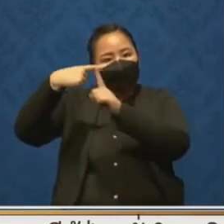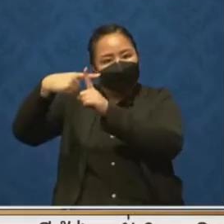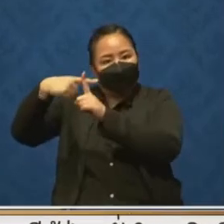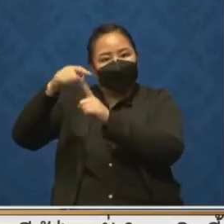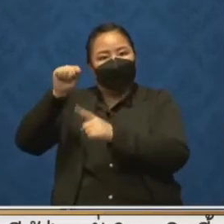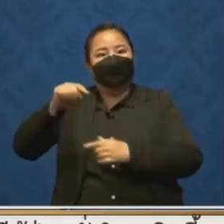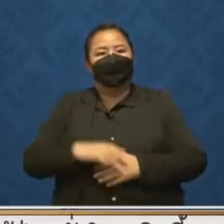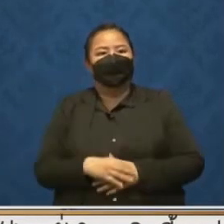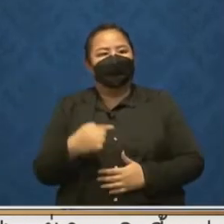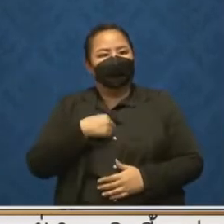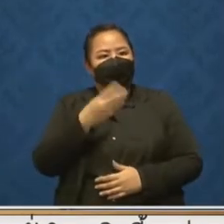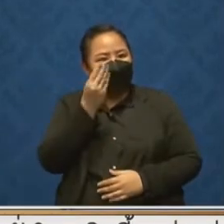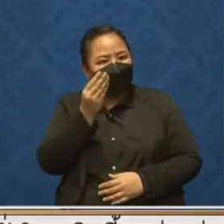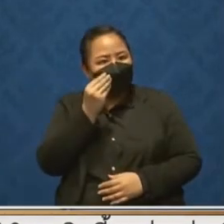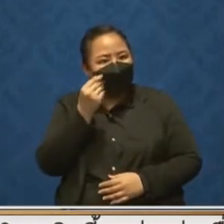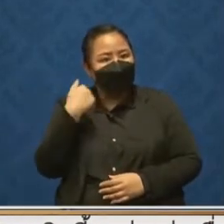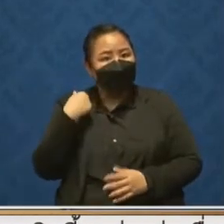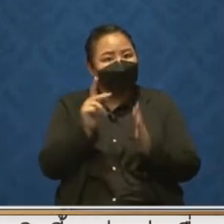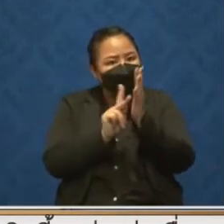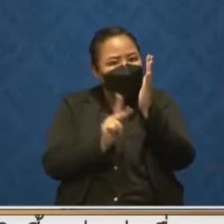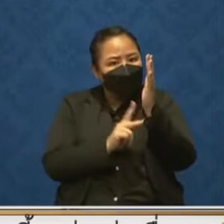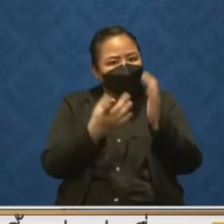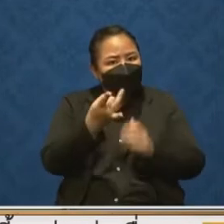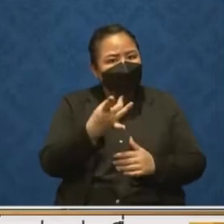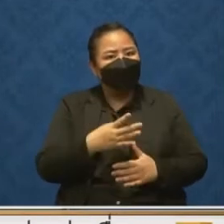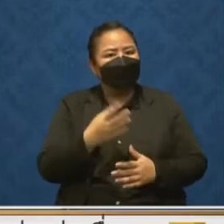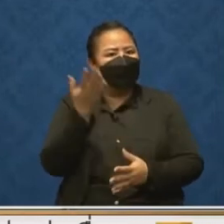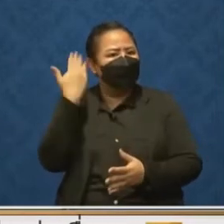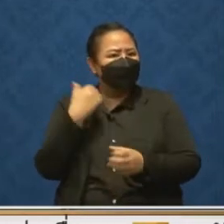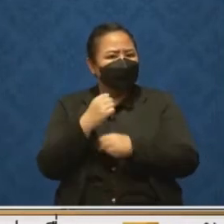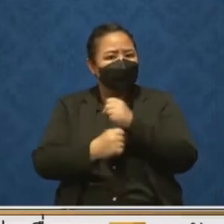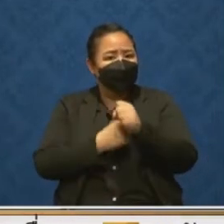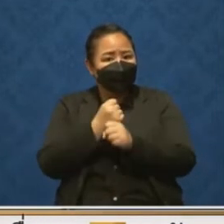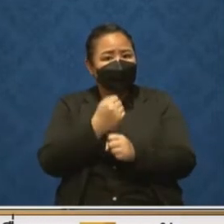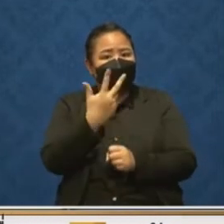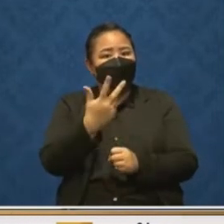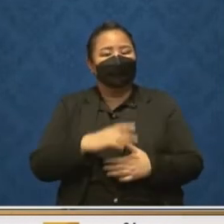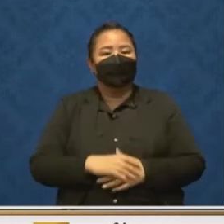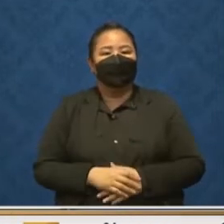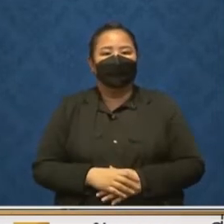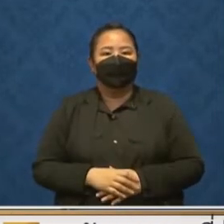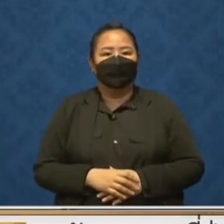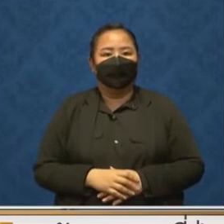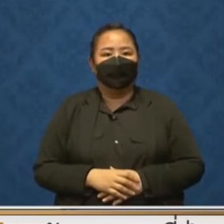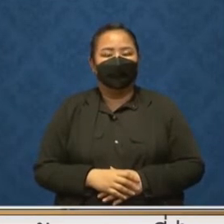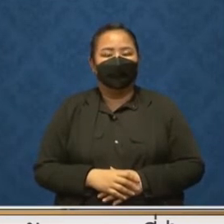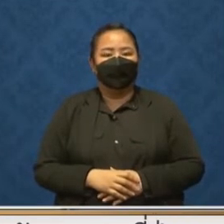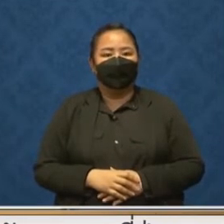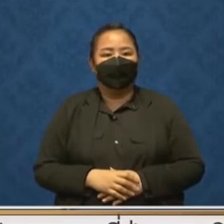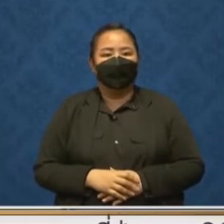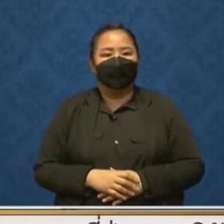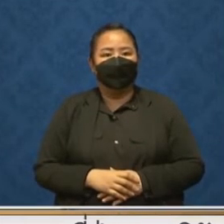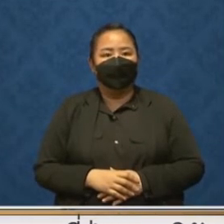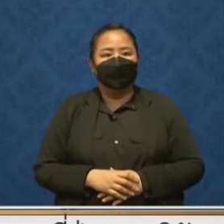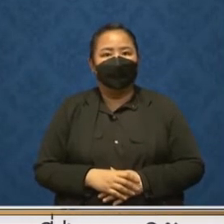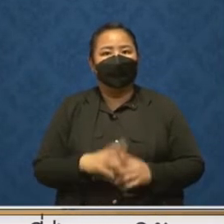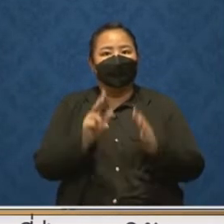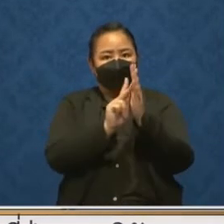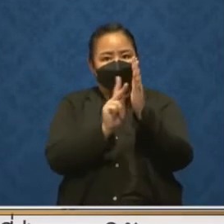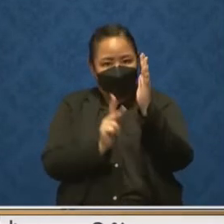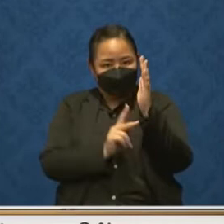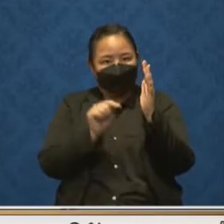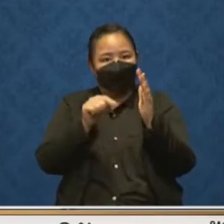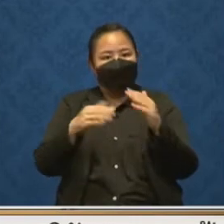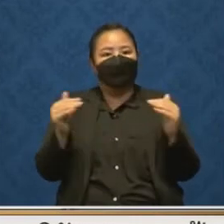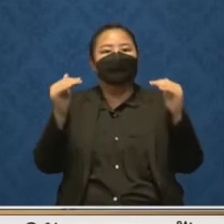ฉเคเพงศึษานะคะ วามักฎหมายไมคืออะไร ไมสก 3 ปีก่อนLGBTQ plusี้คือ กฎหมายททำใหเกิ